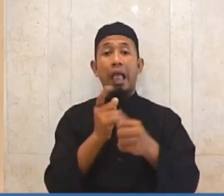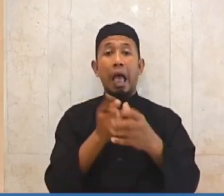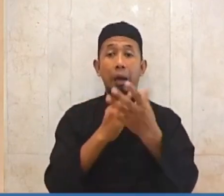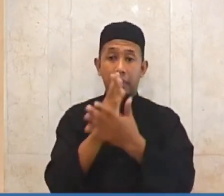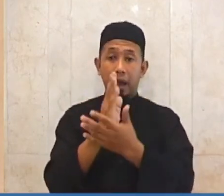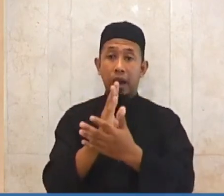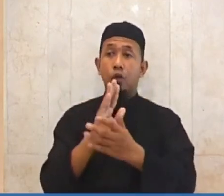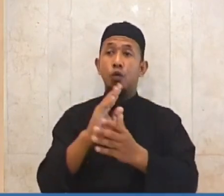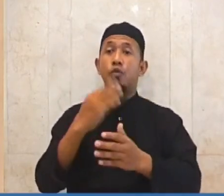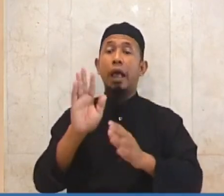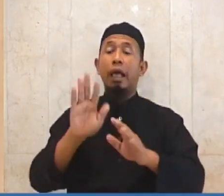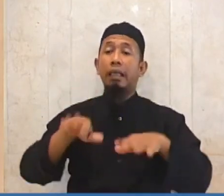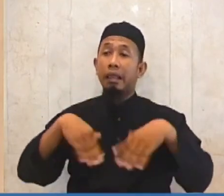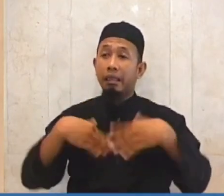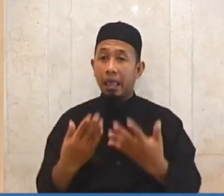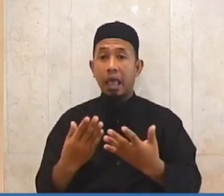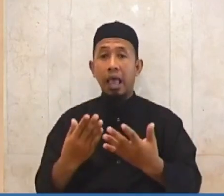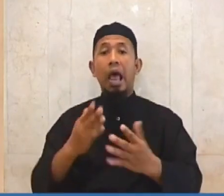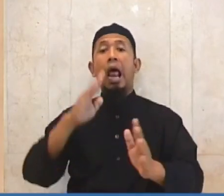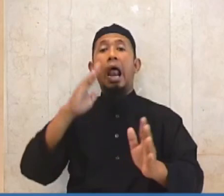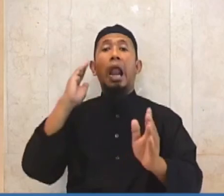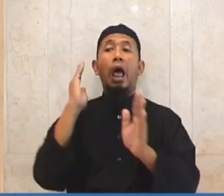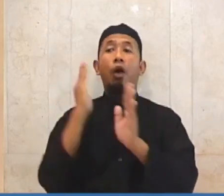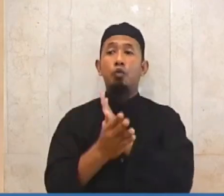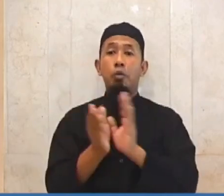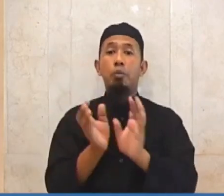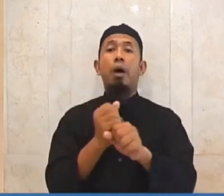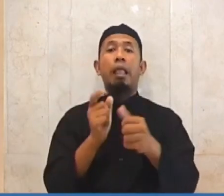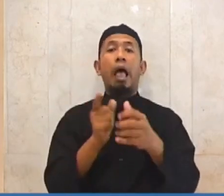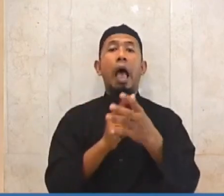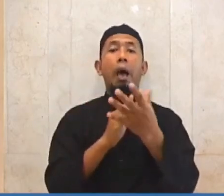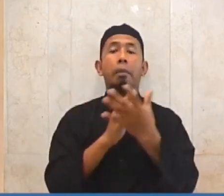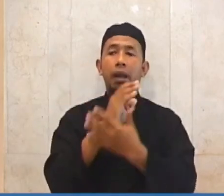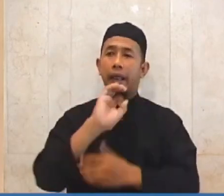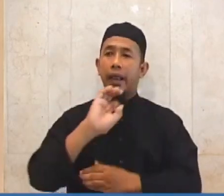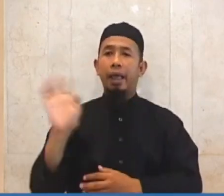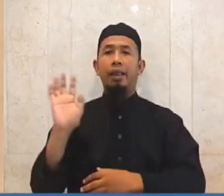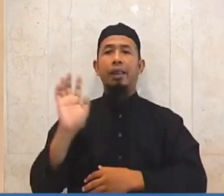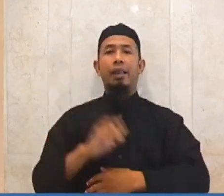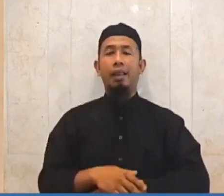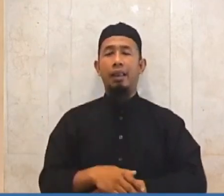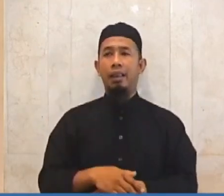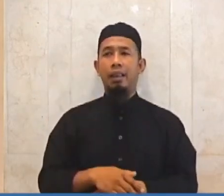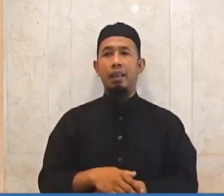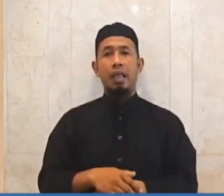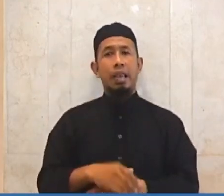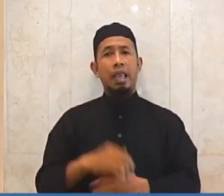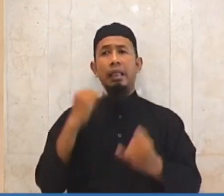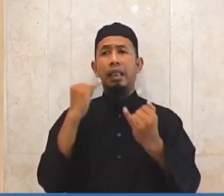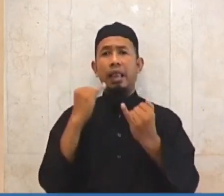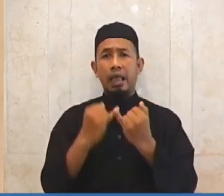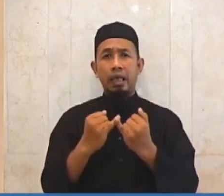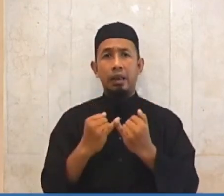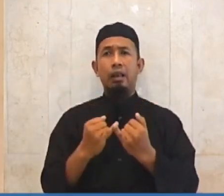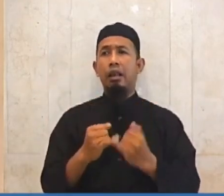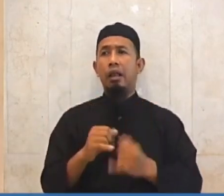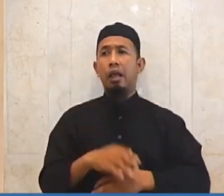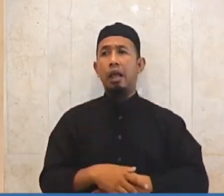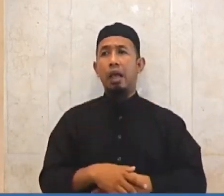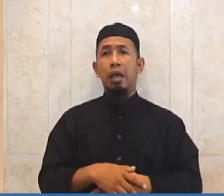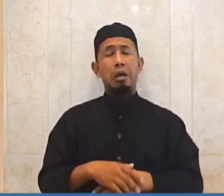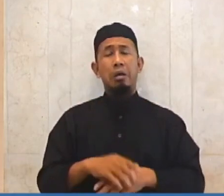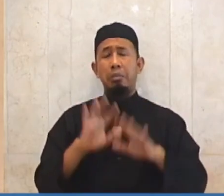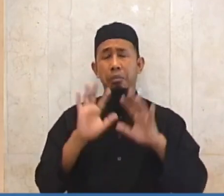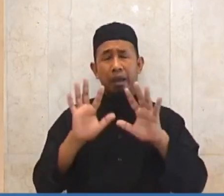mereka akan melanjutkan dengan pekerjaannya yang lain dan yang terakhir tentu banyak lagi yang lainnya tetapi Inilah